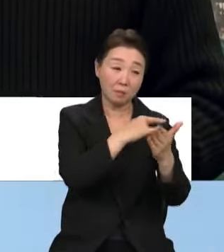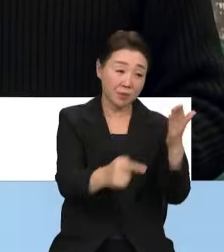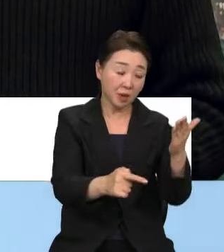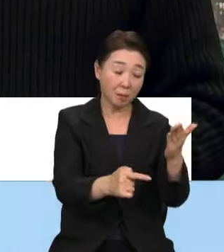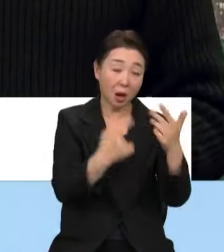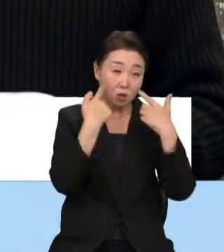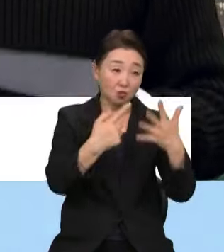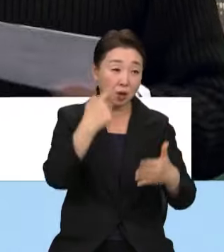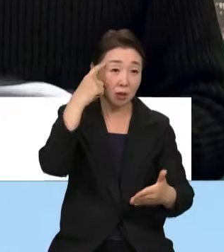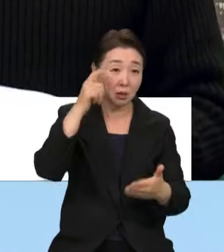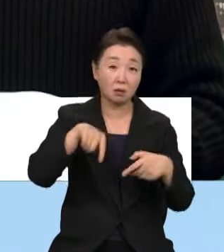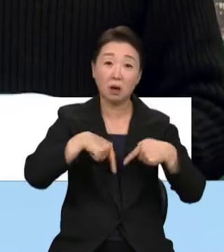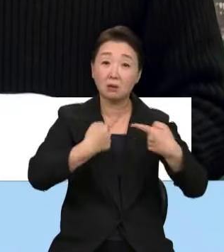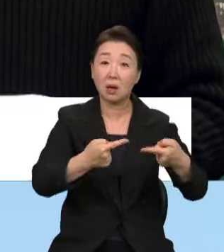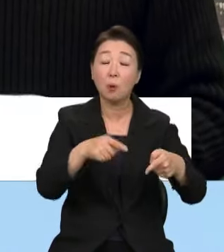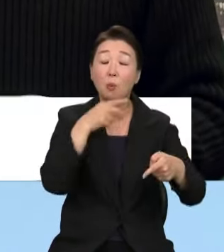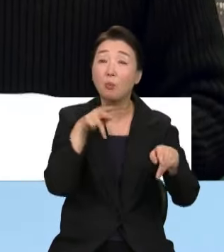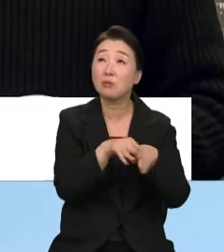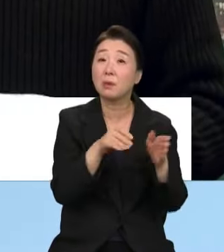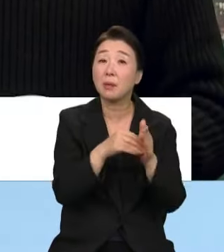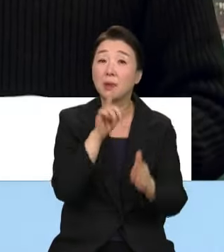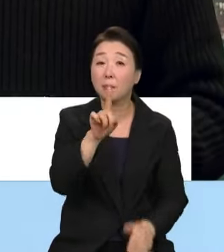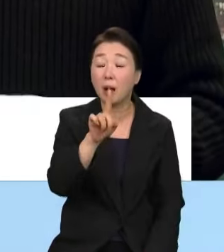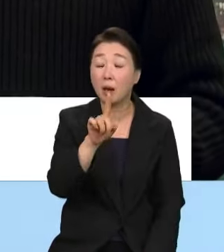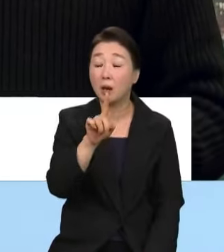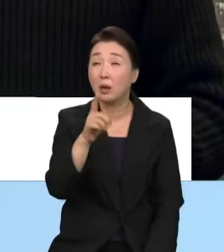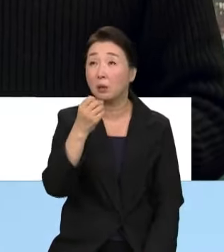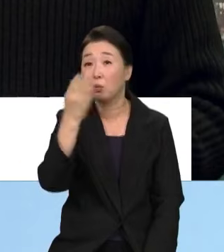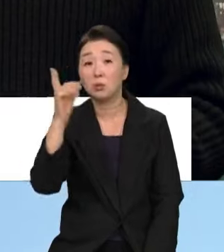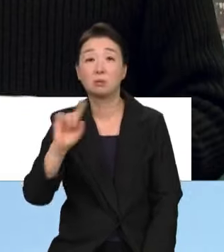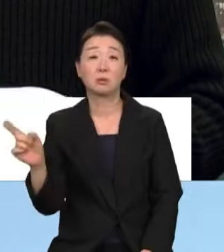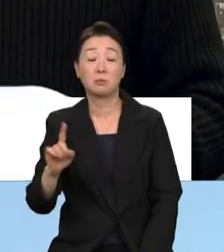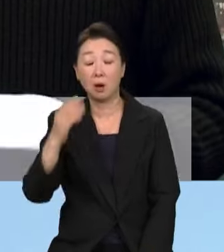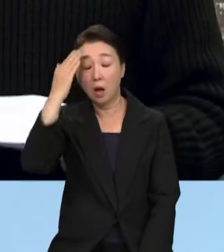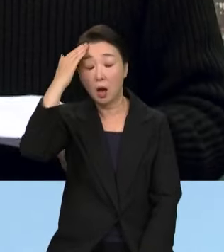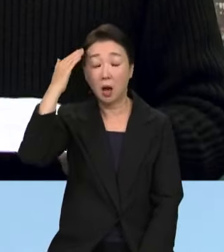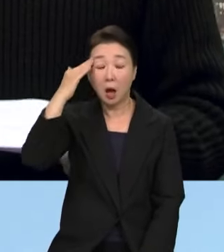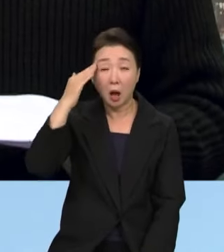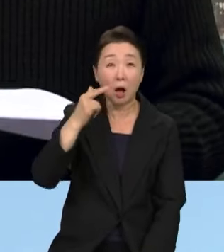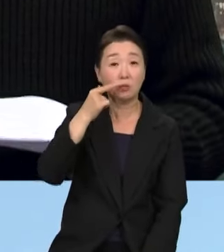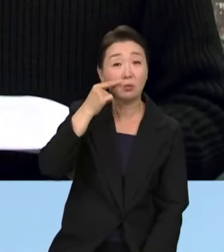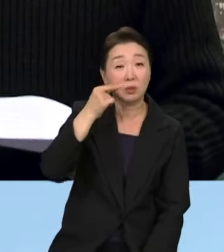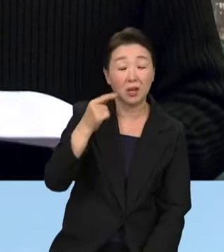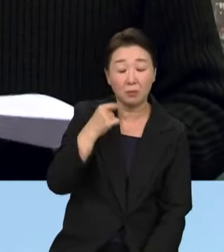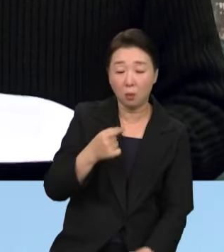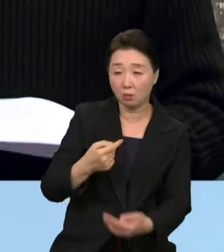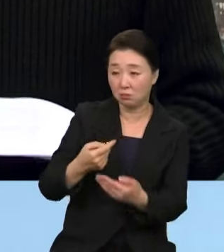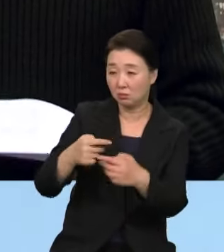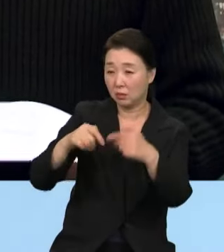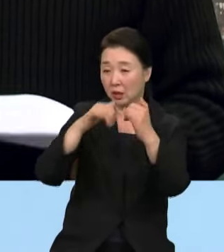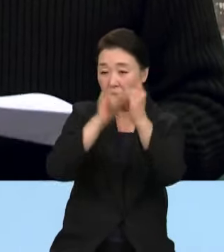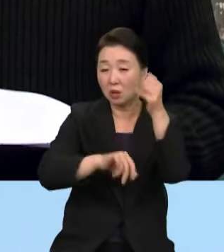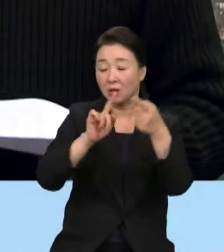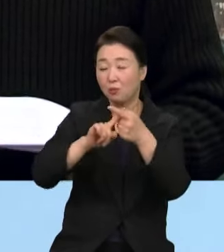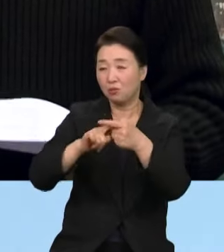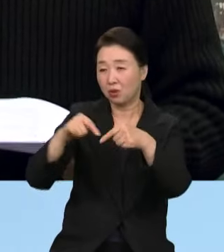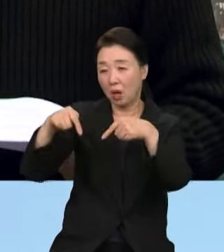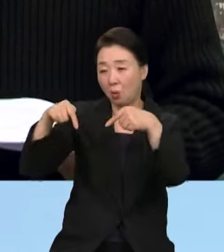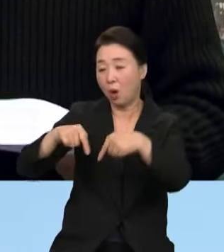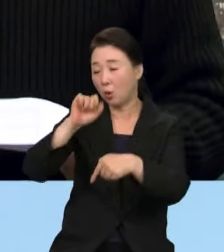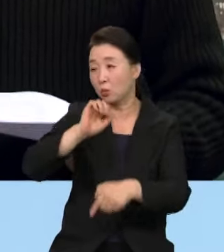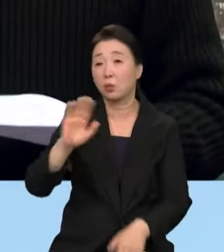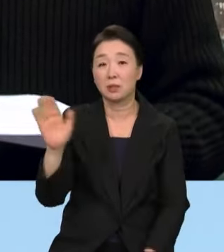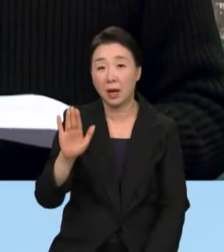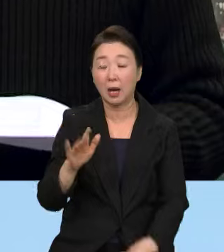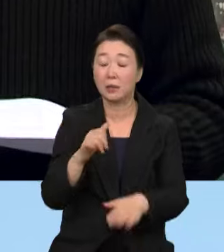주장했습니다 반면 아사이 신문은 한일간 역사 문제를 둘러싼 불씨가 다시 부각되는 모양새라 전문가의 입을